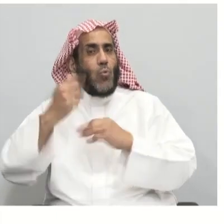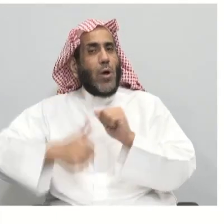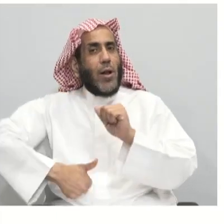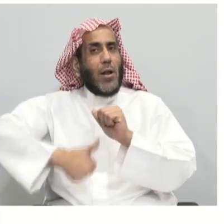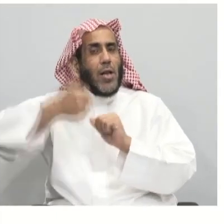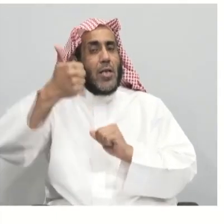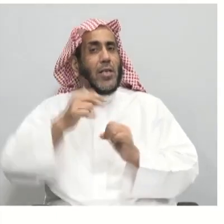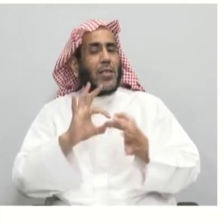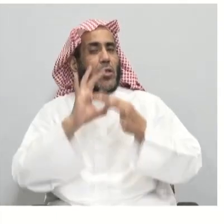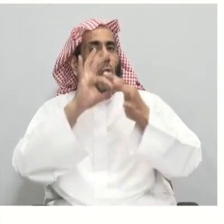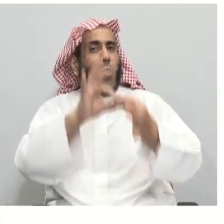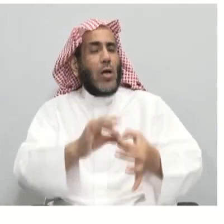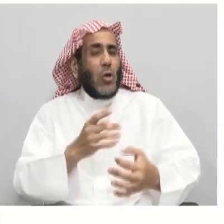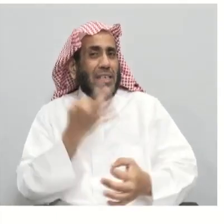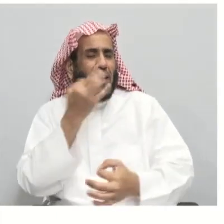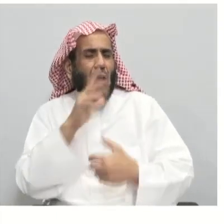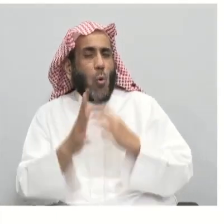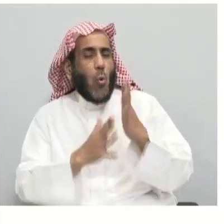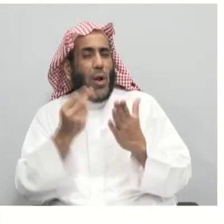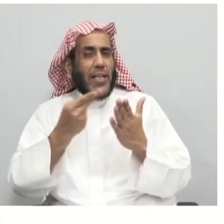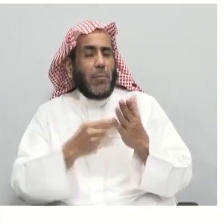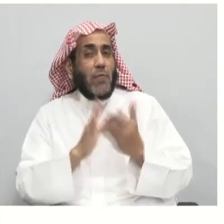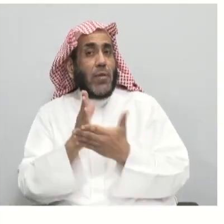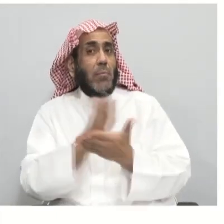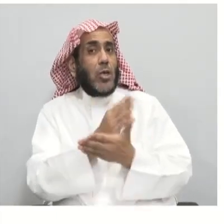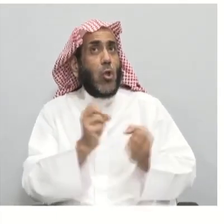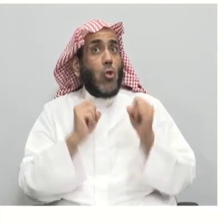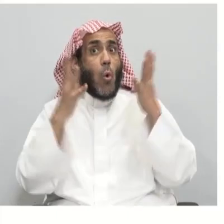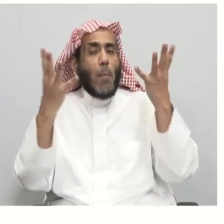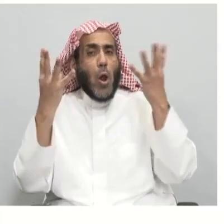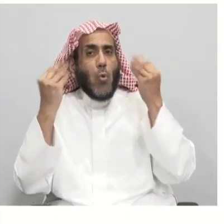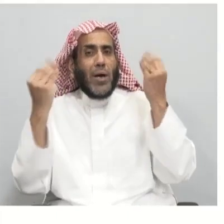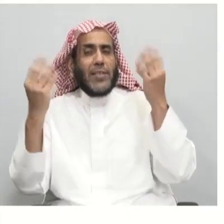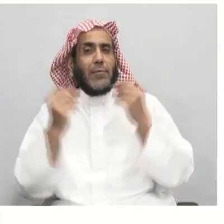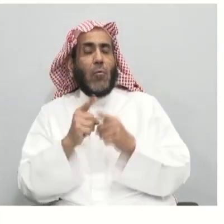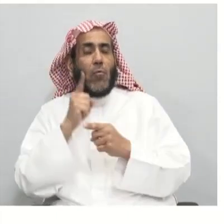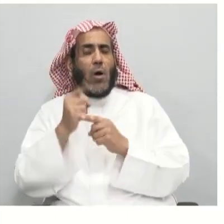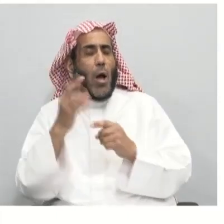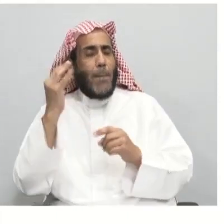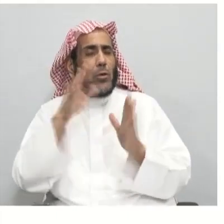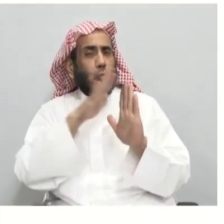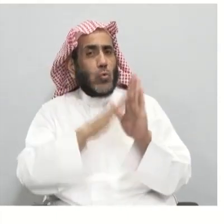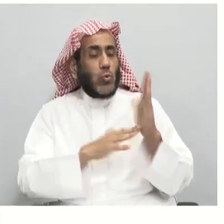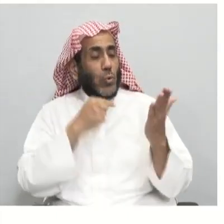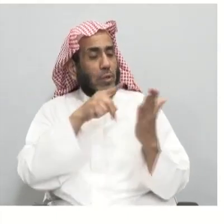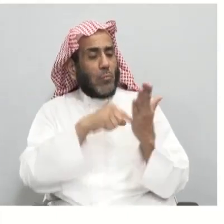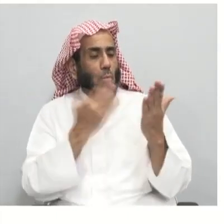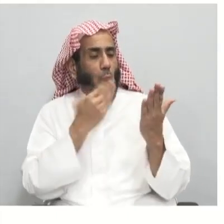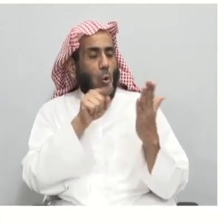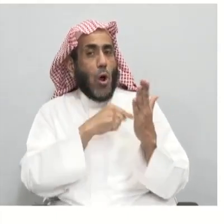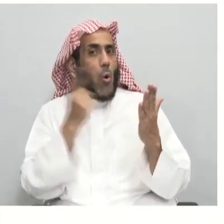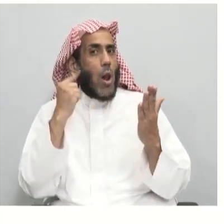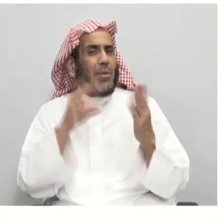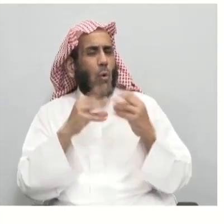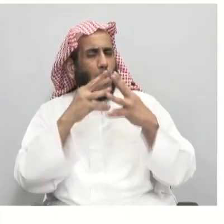للتواصل الشفهي والكتابي في مجال الثوره المعلوماتيه فهم نصوص الوحده المقروءه والمسموعه